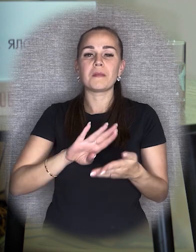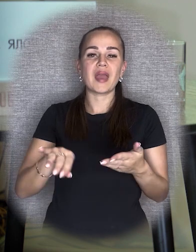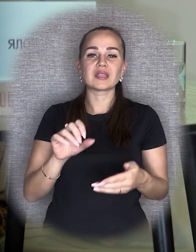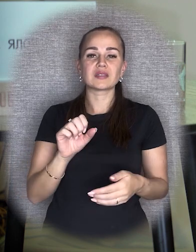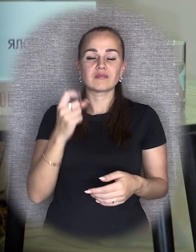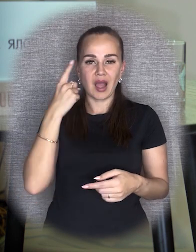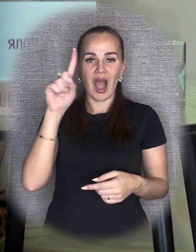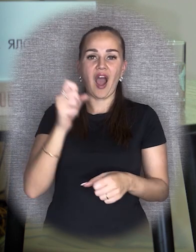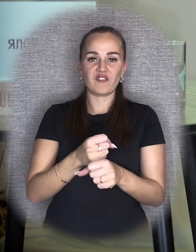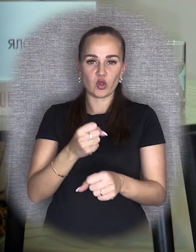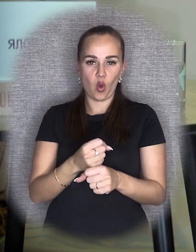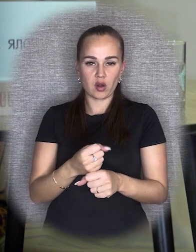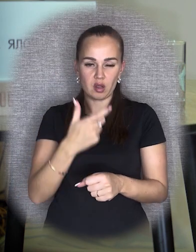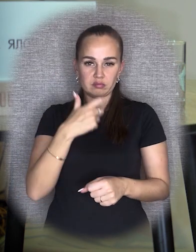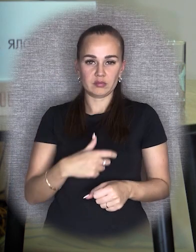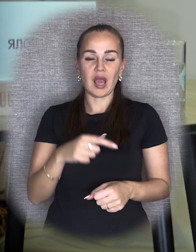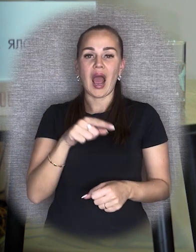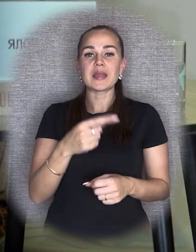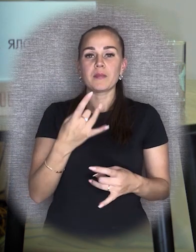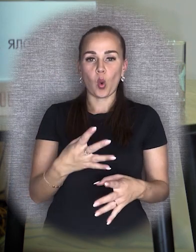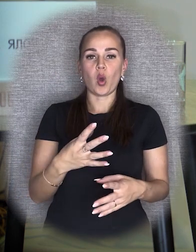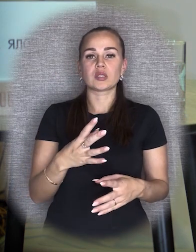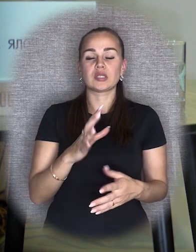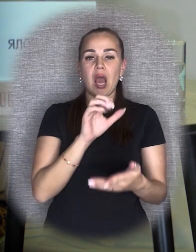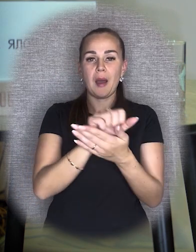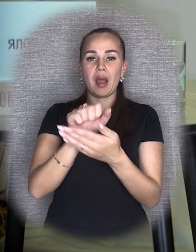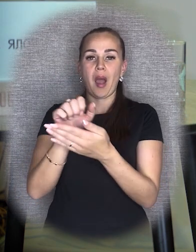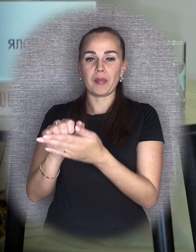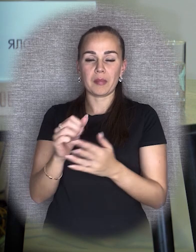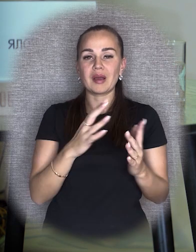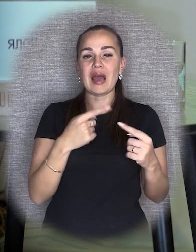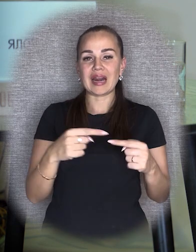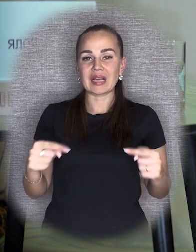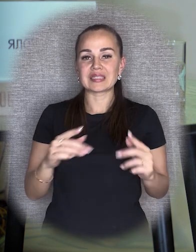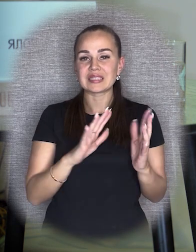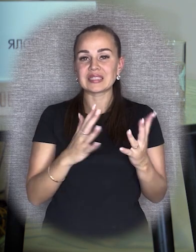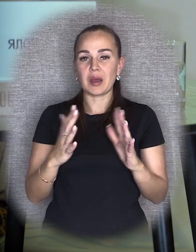Они документируют и фиксируют события. Поэтому нам было крайне